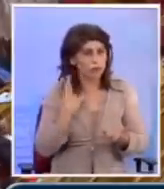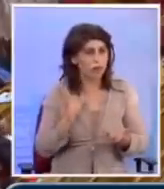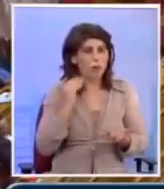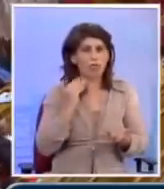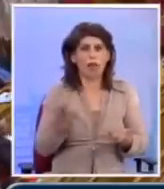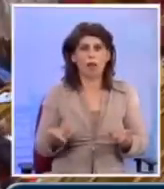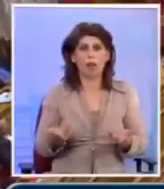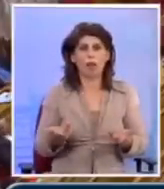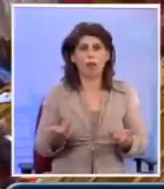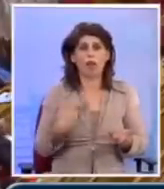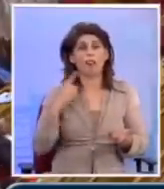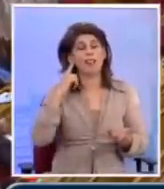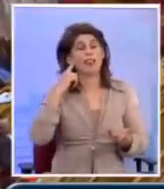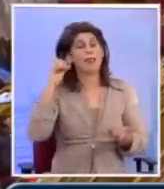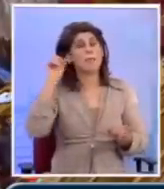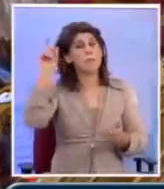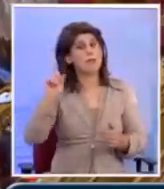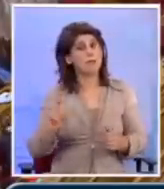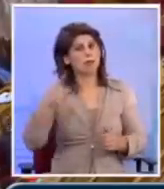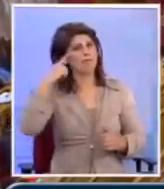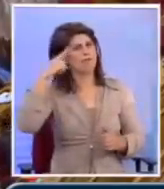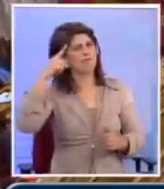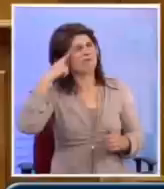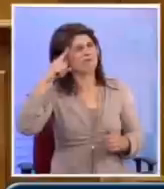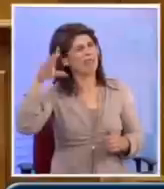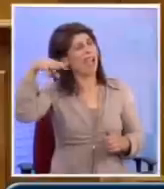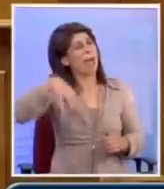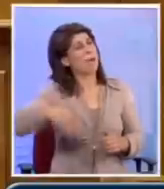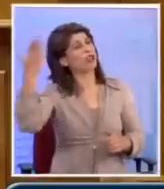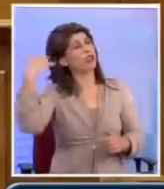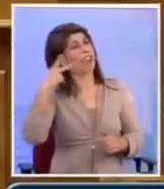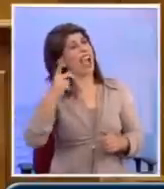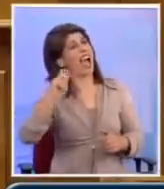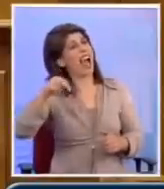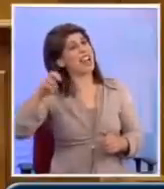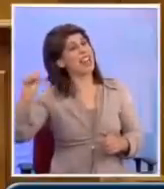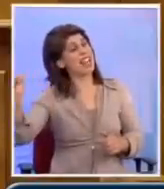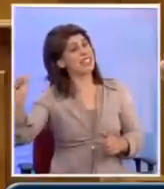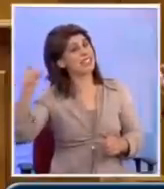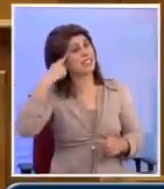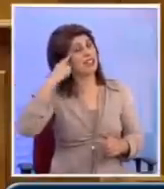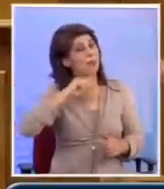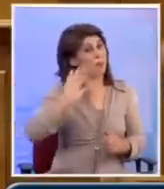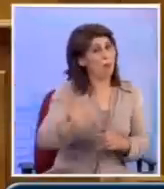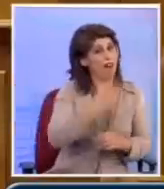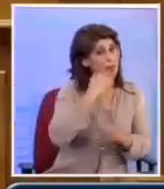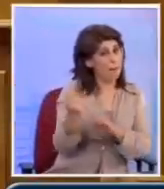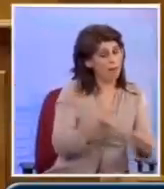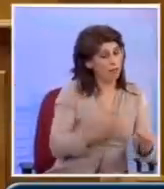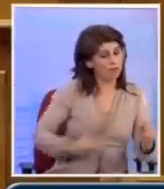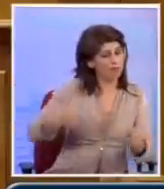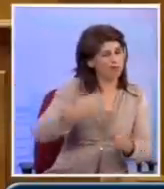Ή μήπως νοσταλγήσατε την περίοδο των κανών? Εάν νοσταλγήσατε την περίοδο των